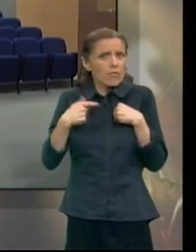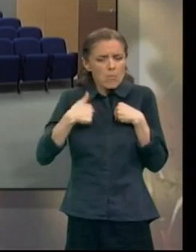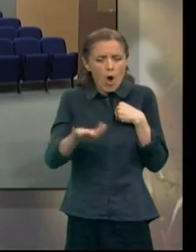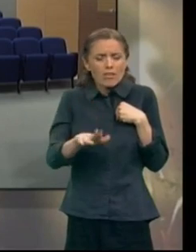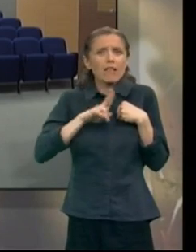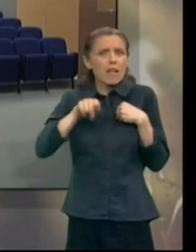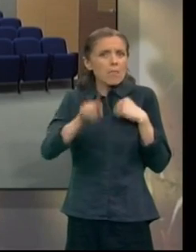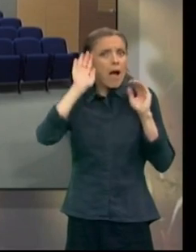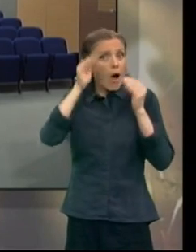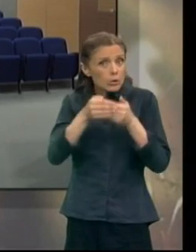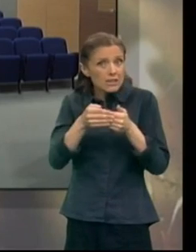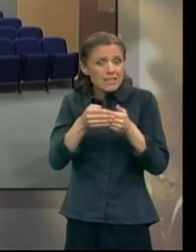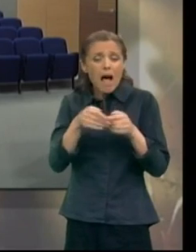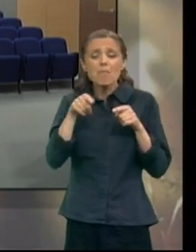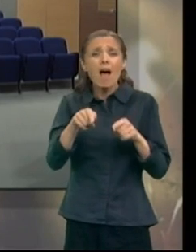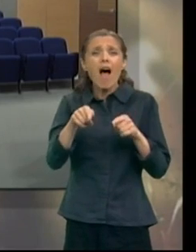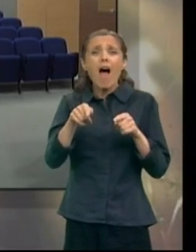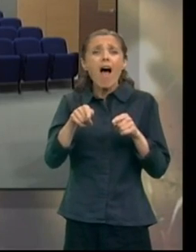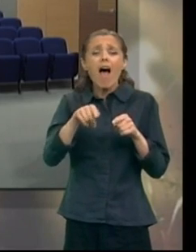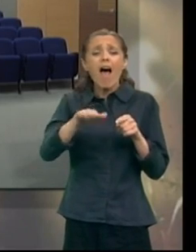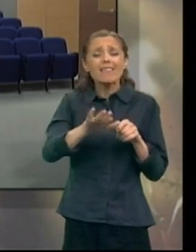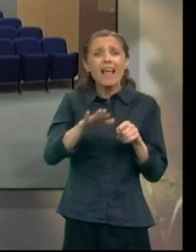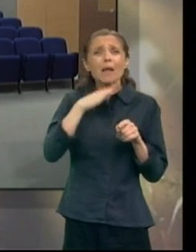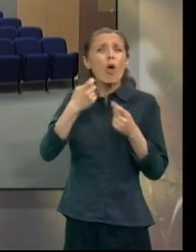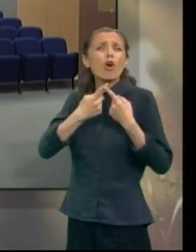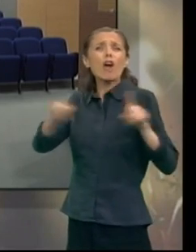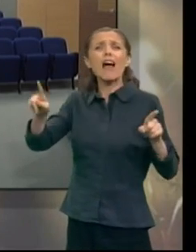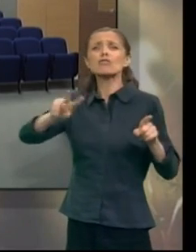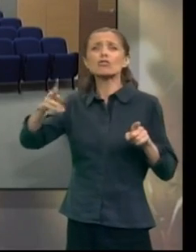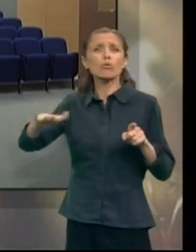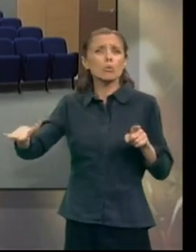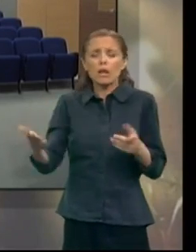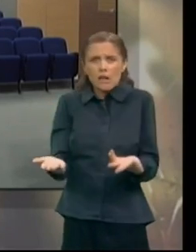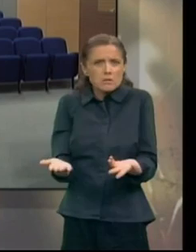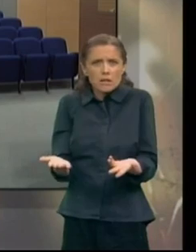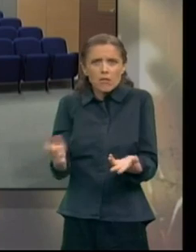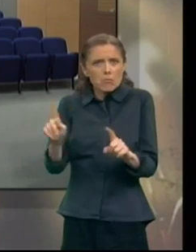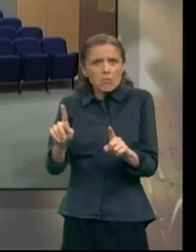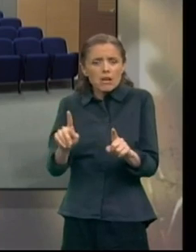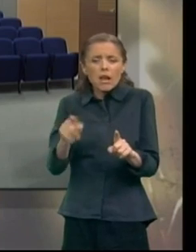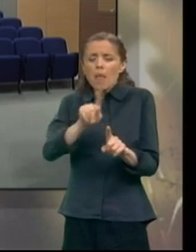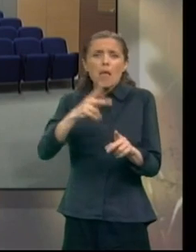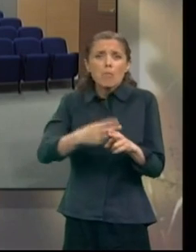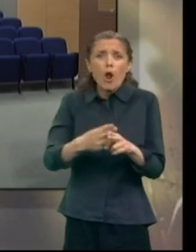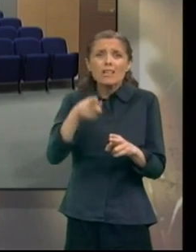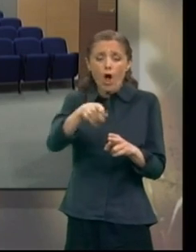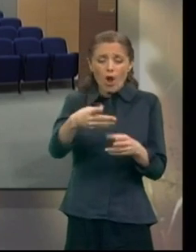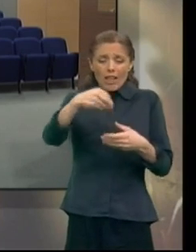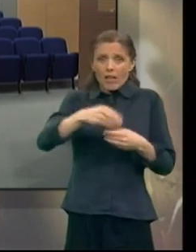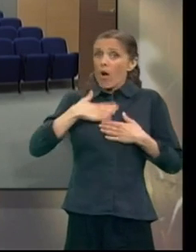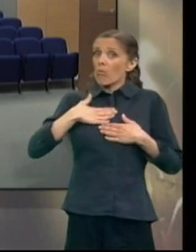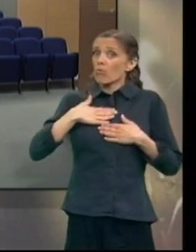je vaše dete koje se ne razlikuje mnogo od druge dece, koje nije bolesno, koje je deo vašeg života, koje je deo ovog